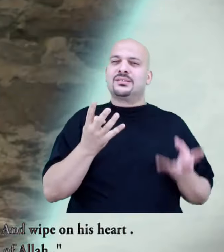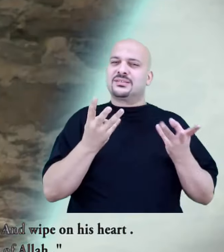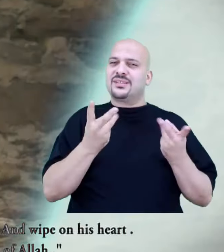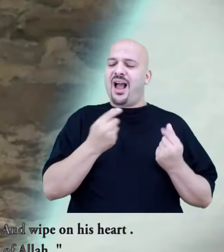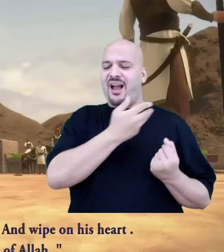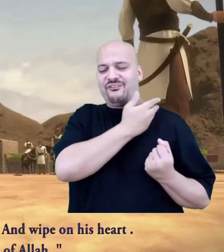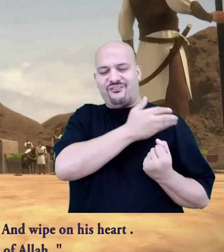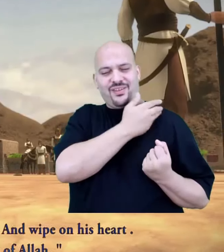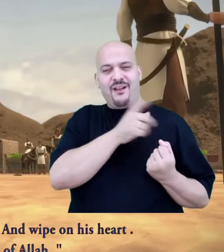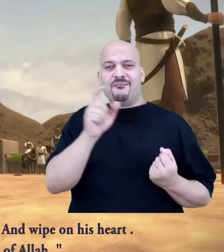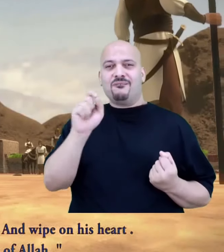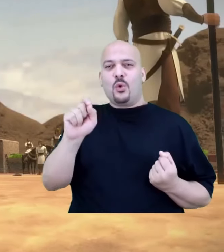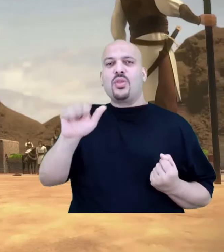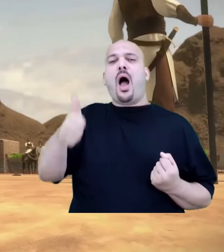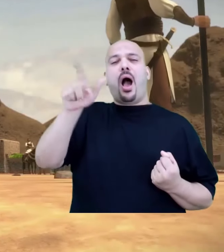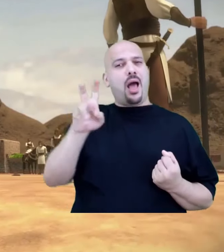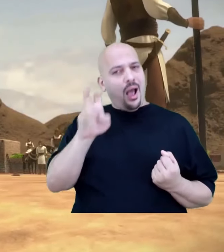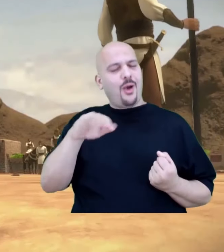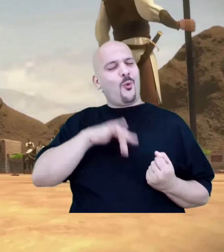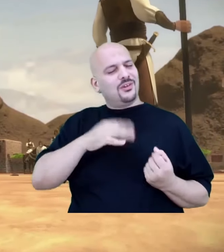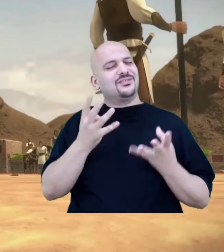يا فضالة.